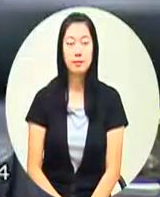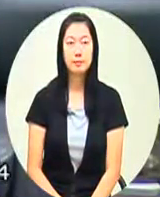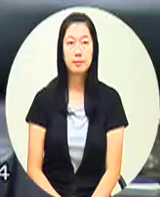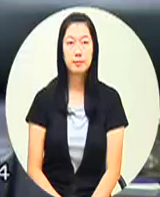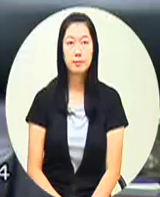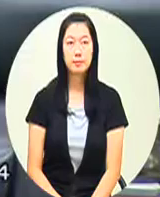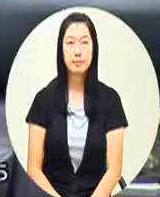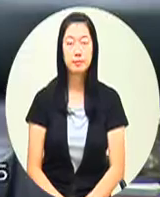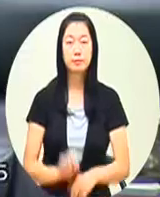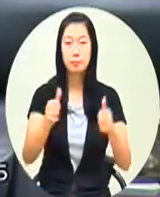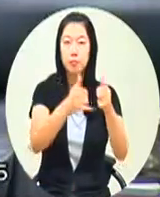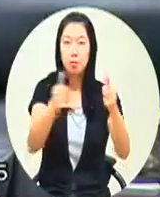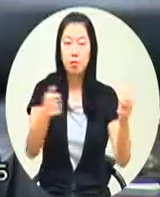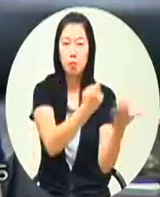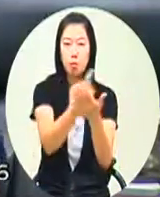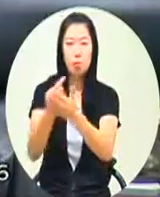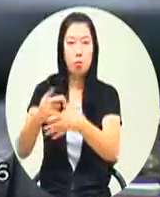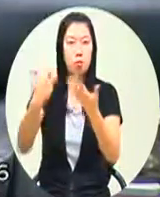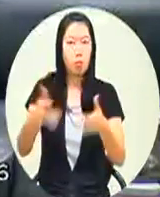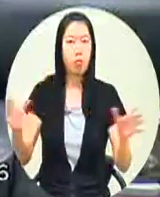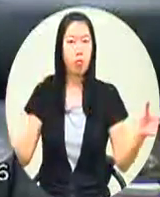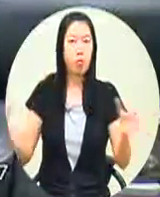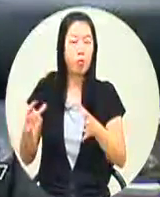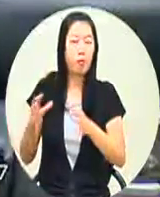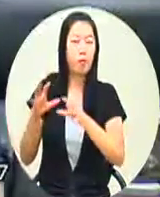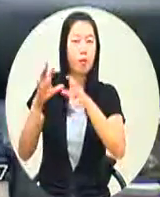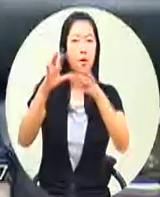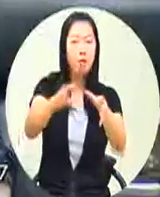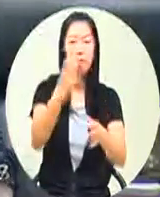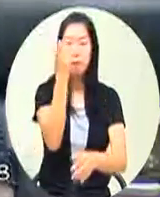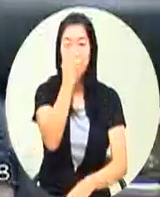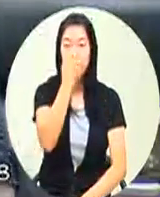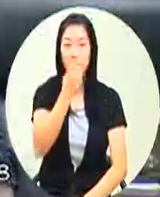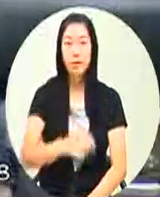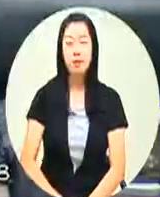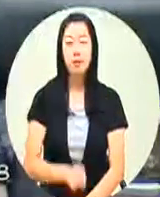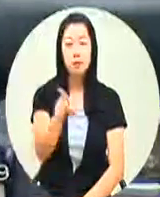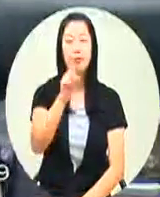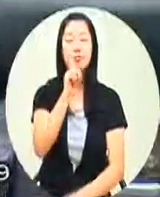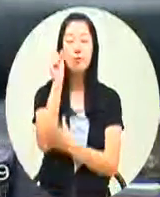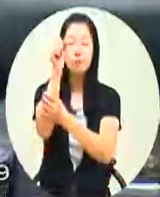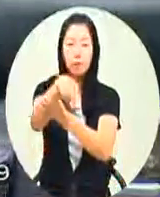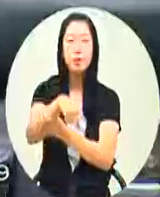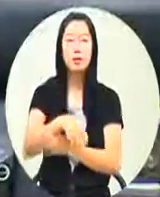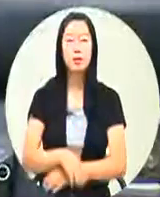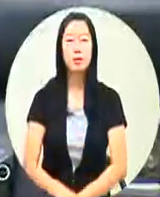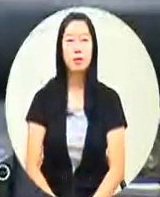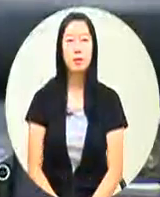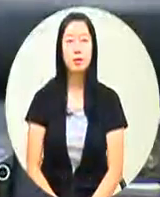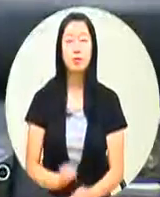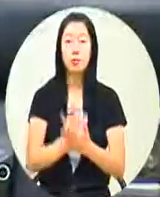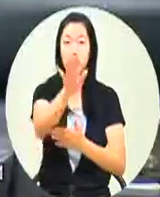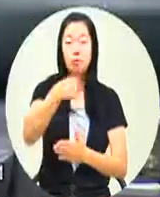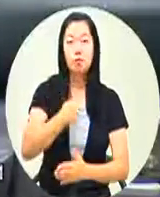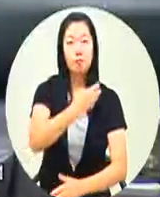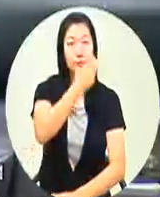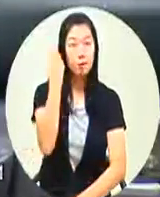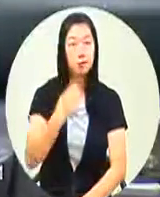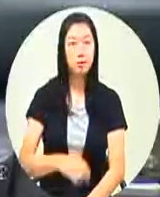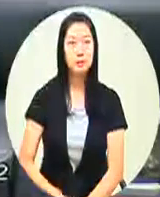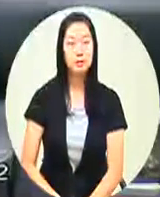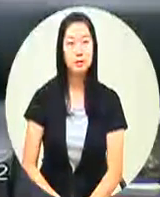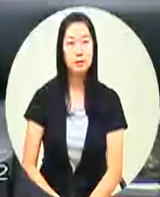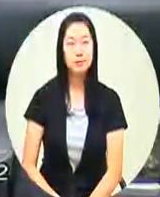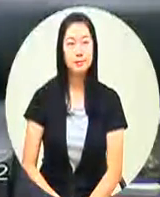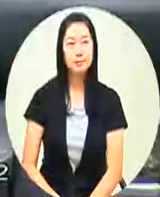多的议员大家一起来会勘，那你也答应我，结果呢，后来发现，你